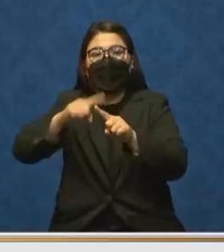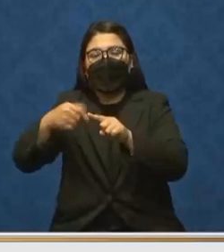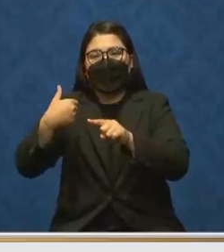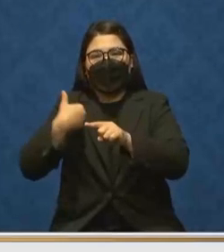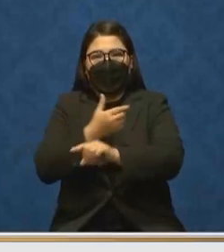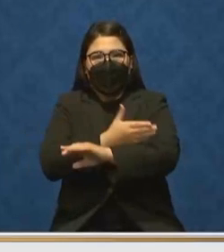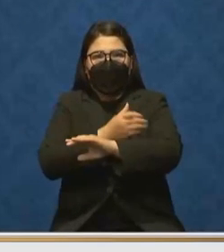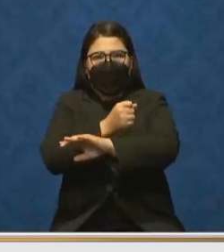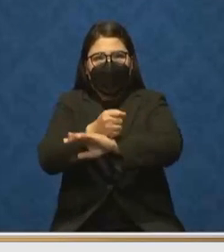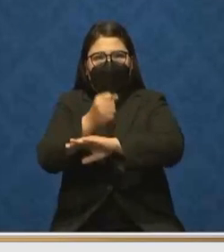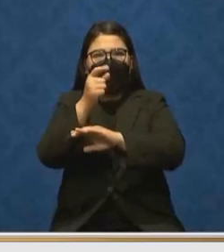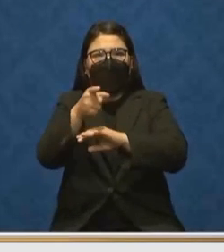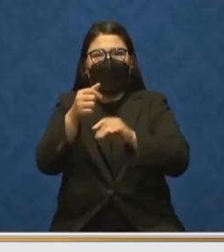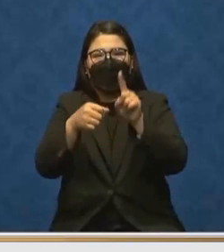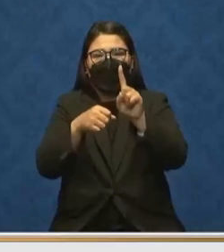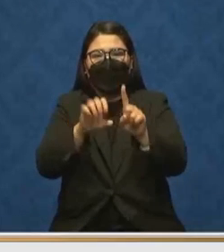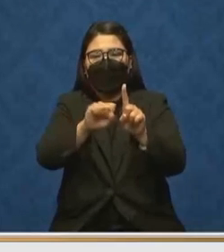กว่า